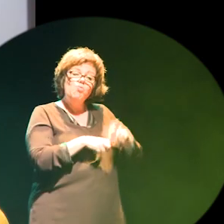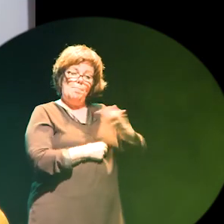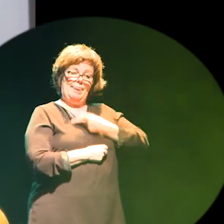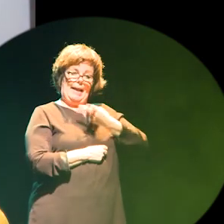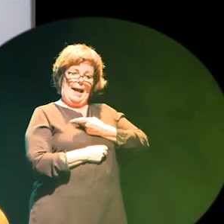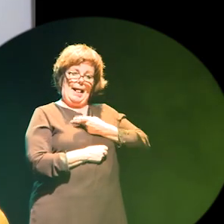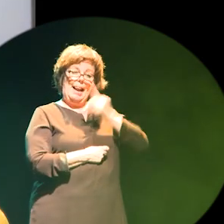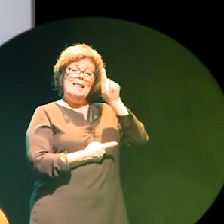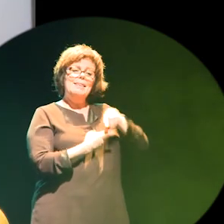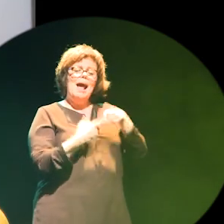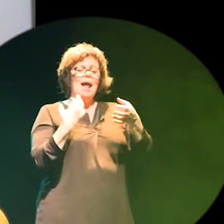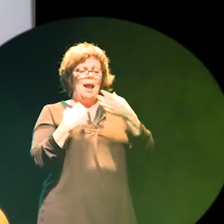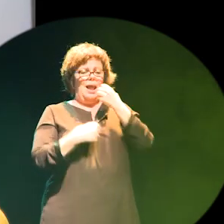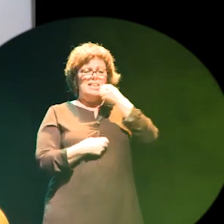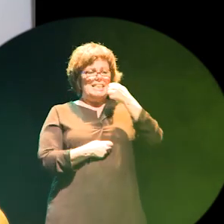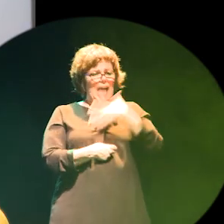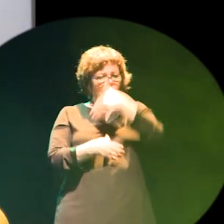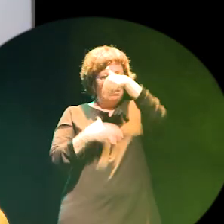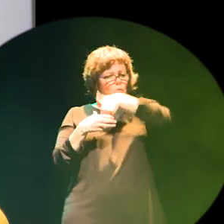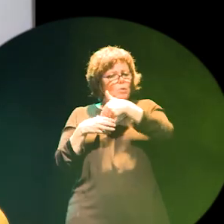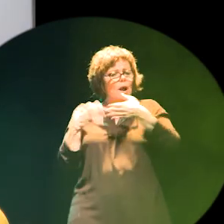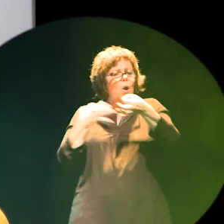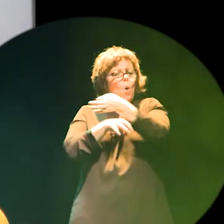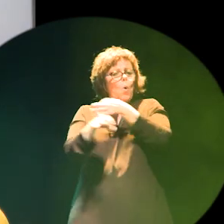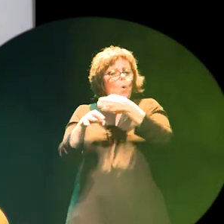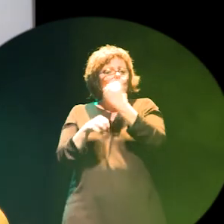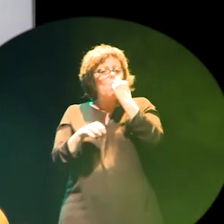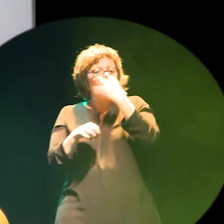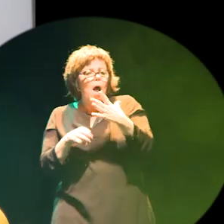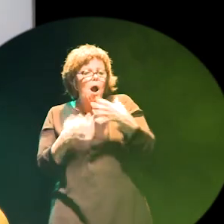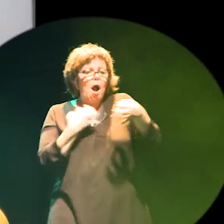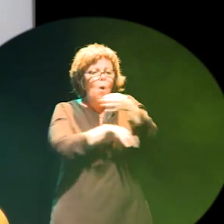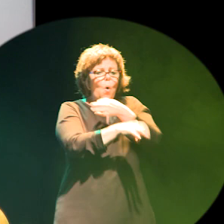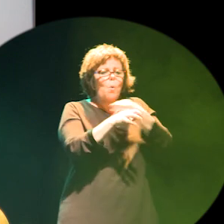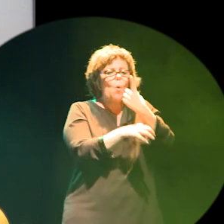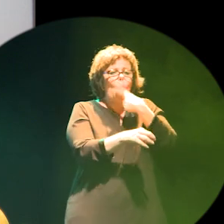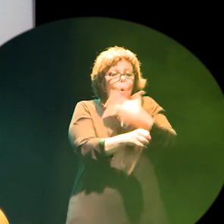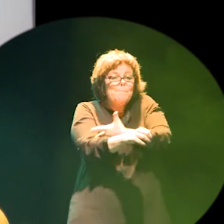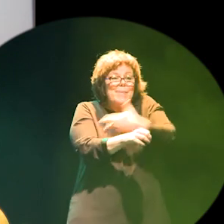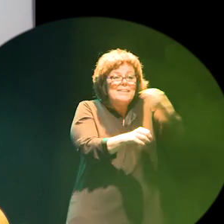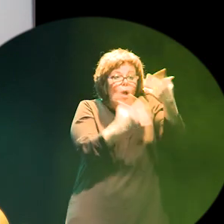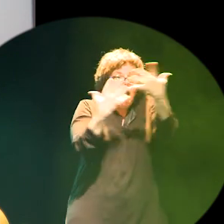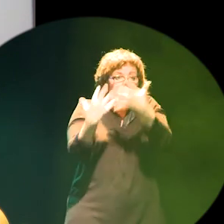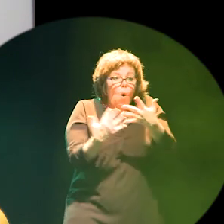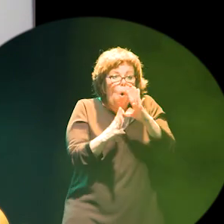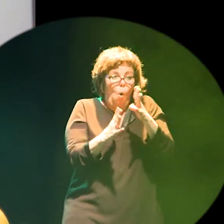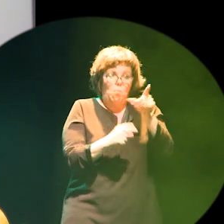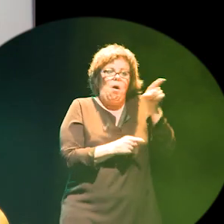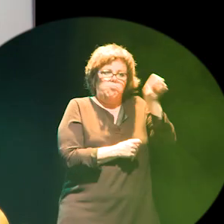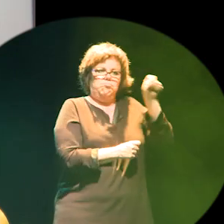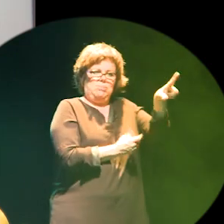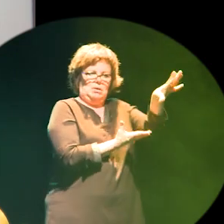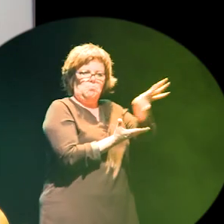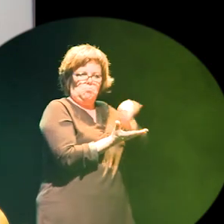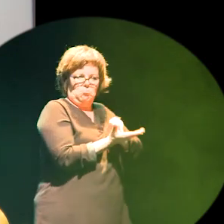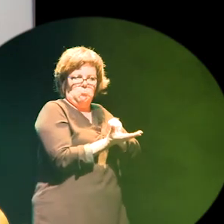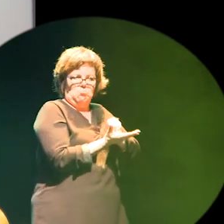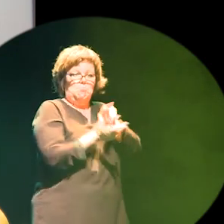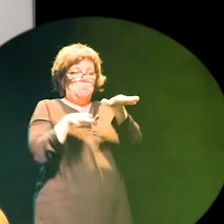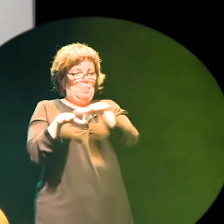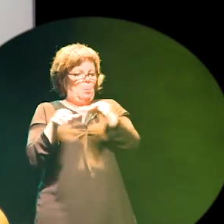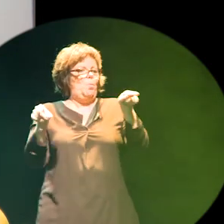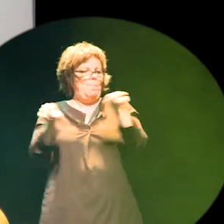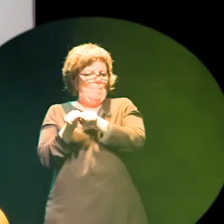globules blancs et les globules rouges en suspension dans un liquide qui est le sang. Eh bien, le phytoplancton, qu'est-ce que c'est? Ce sont des